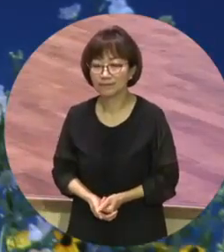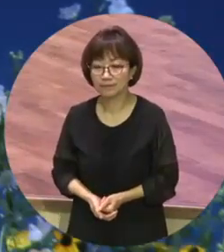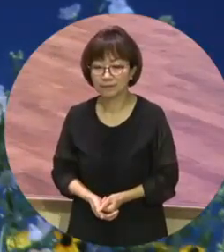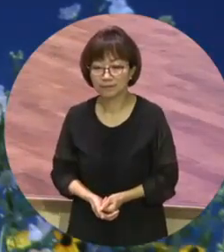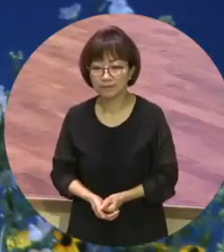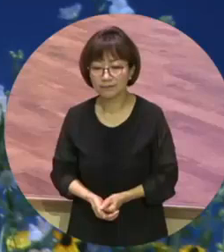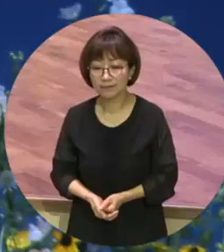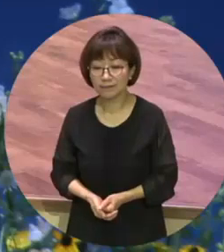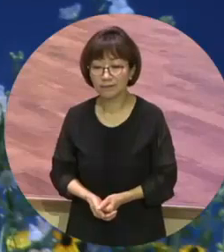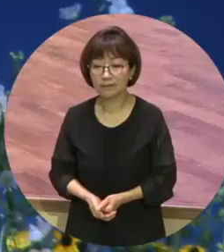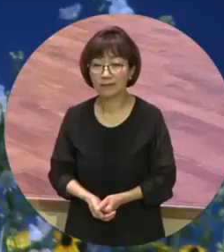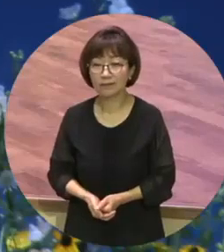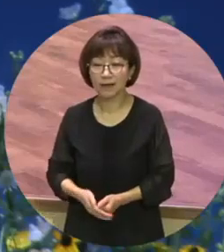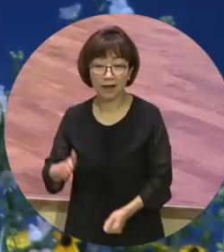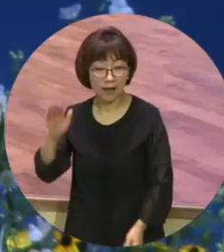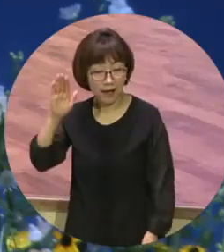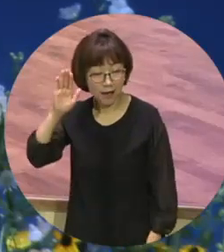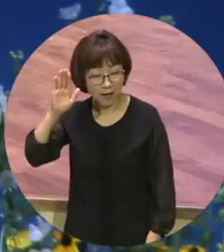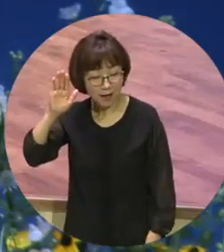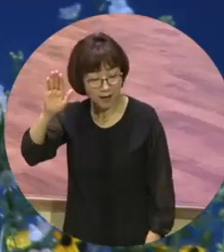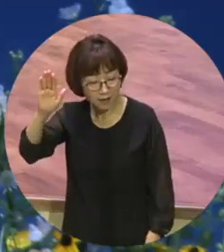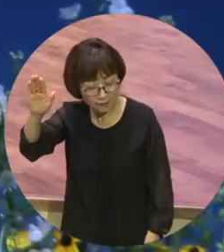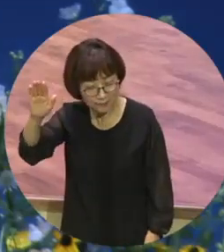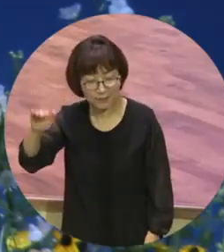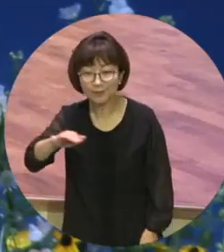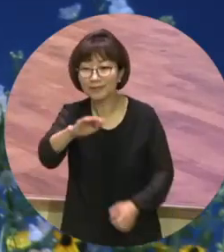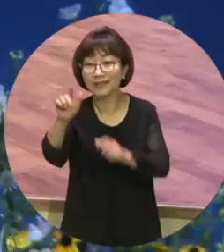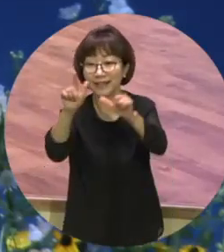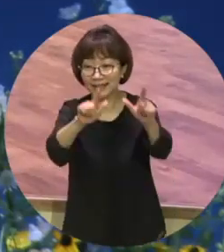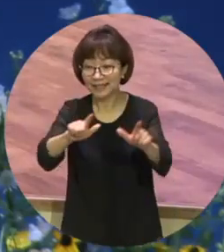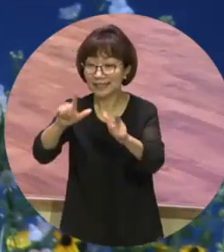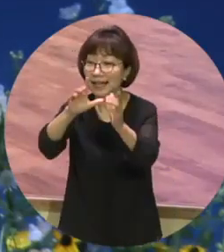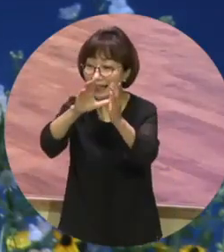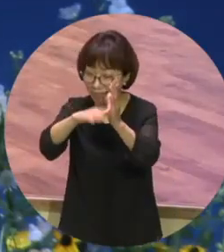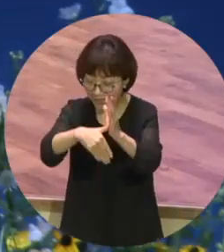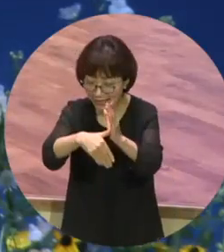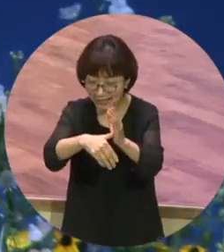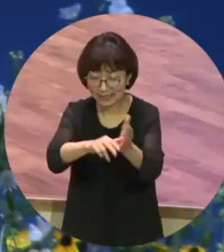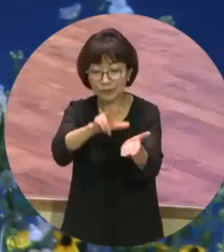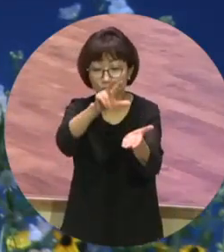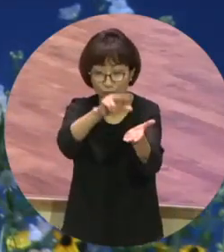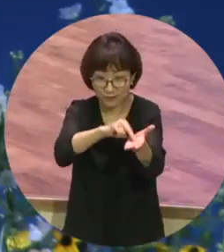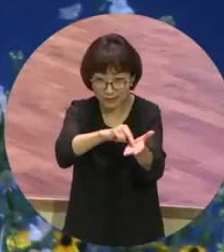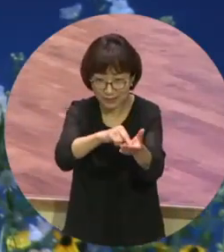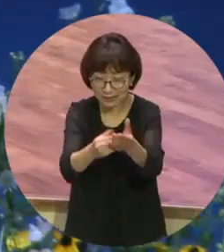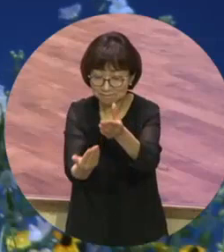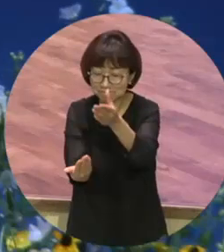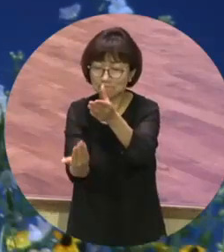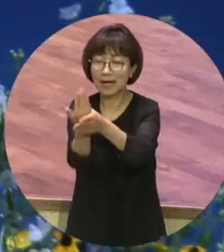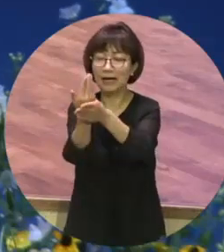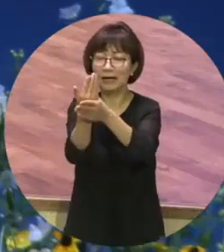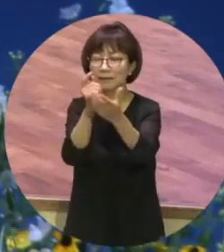앞으로의 삶에 여러분에게 어떤 문제와 사건이 생겨도